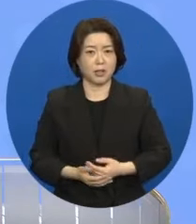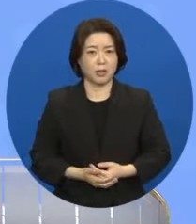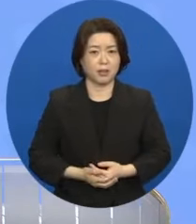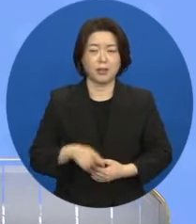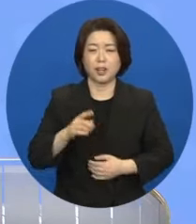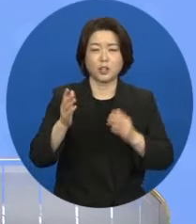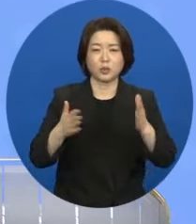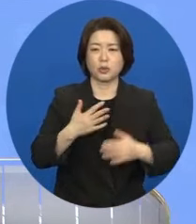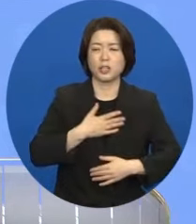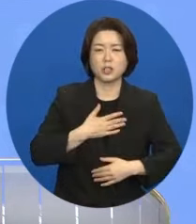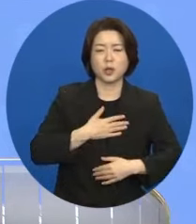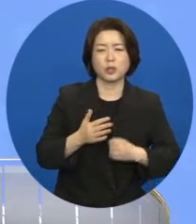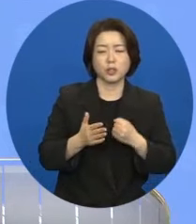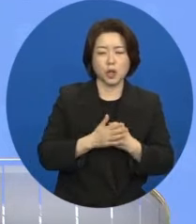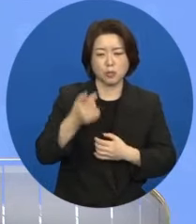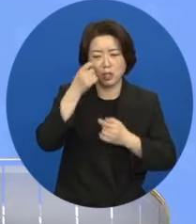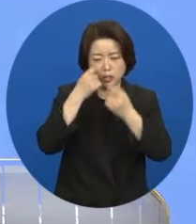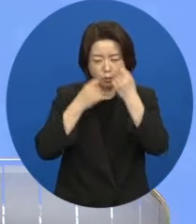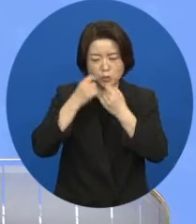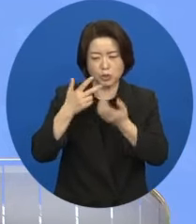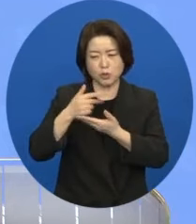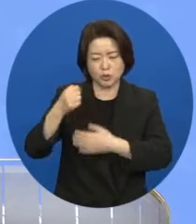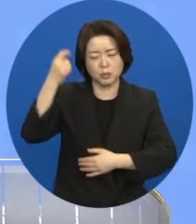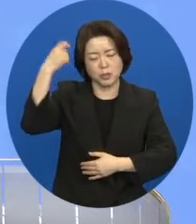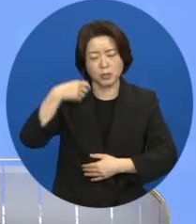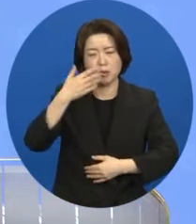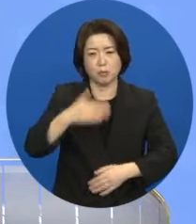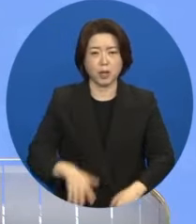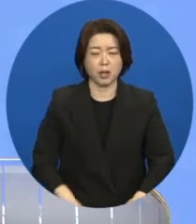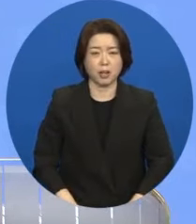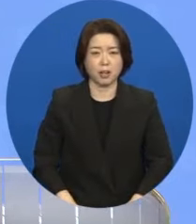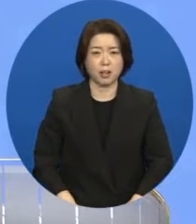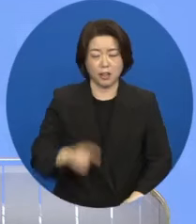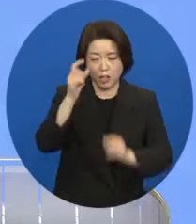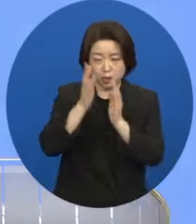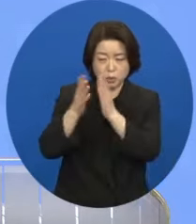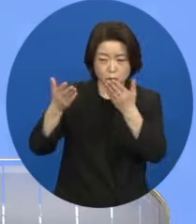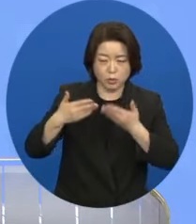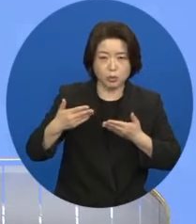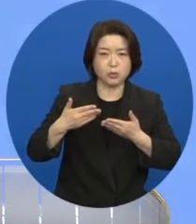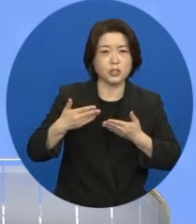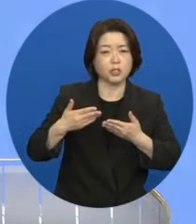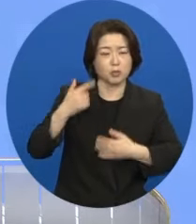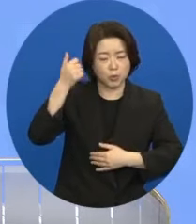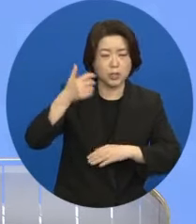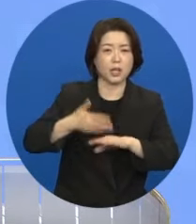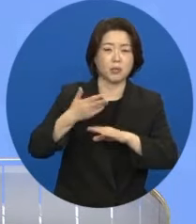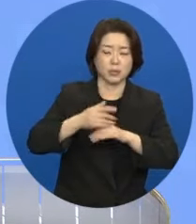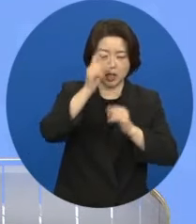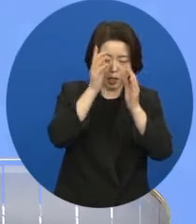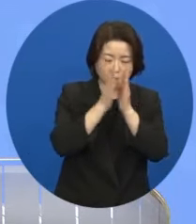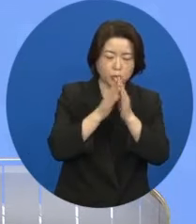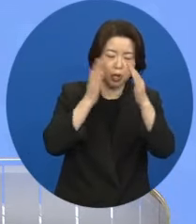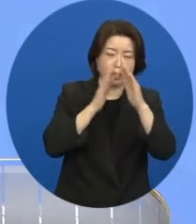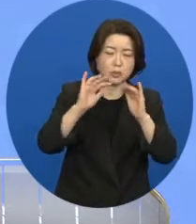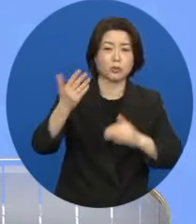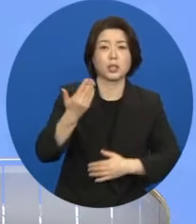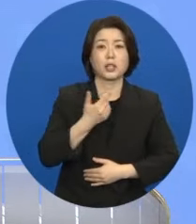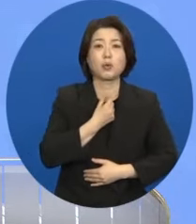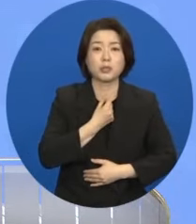때문에 눈물 흘리셨을 주님이 느껴집니다 기도해 주신 목사님 감사합니다 기도하는 성도가 되겠습니다 저는이 이야기를